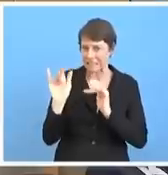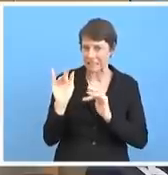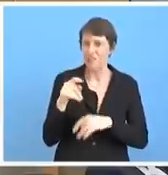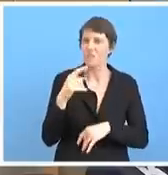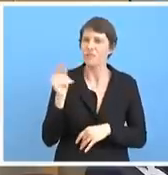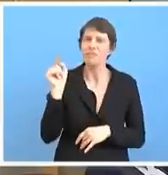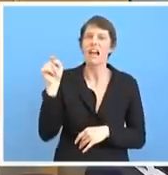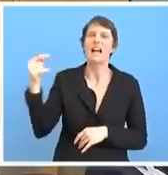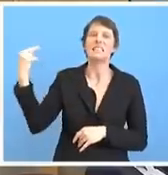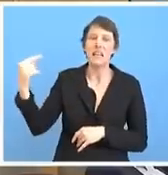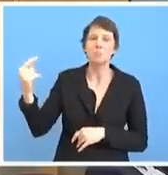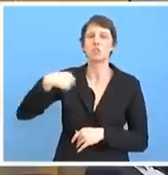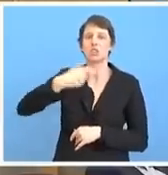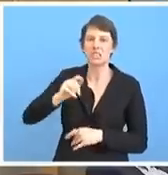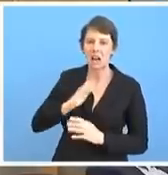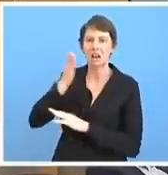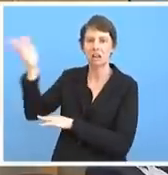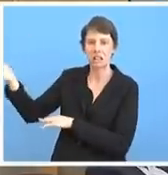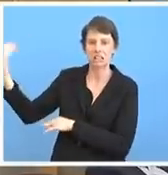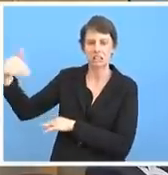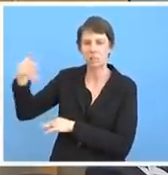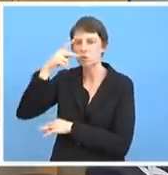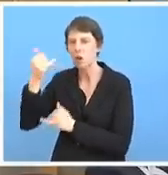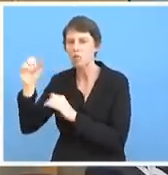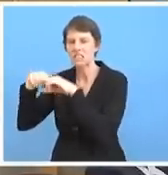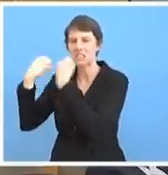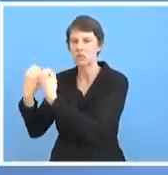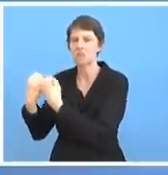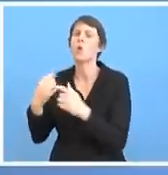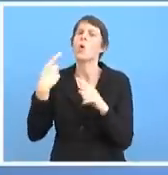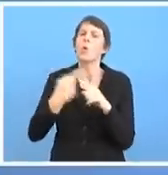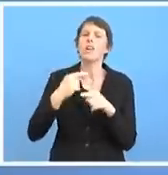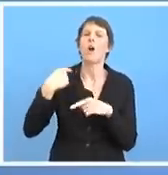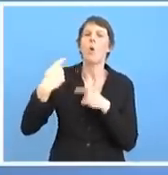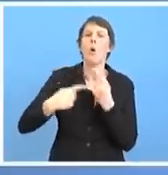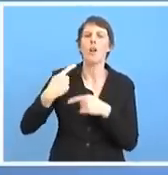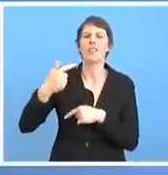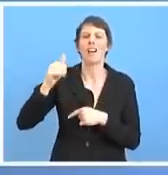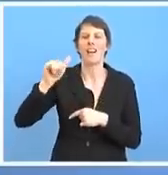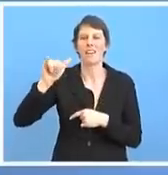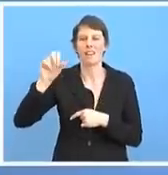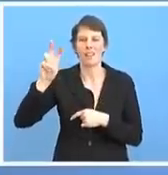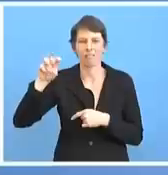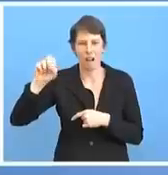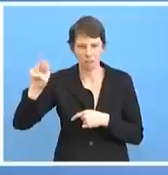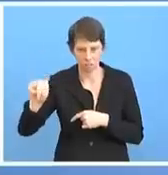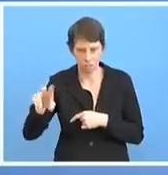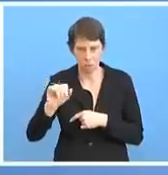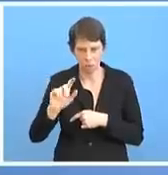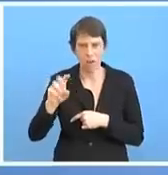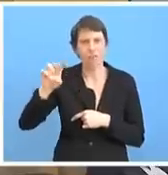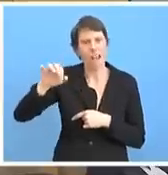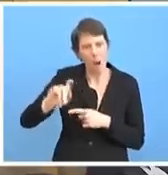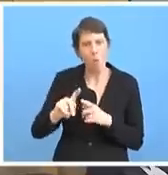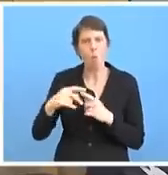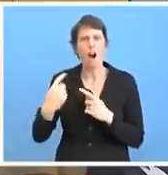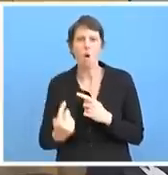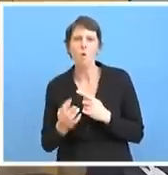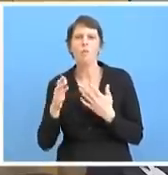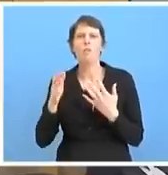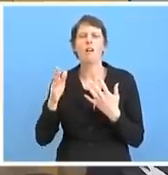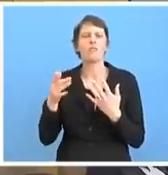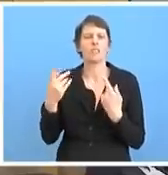ist frühzeitig und dass die Rolle Taiwans, dass die WHO mit Taiwan auf Druck von China nicht offen